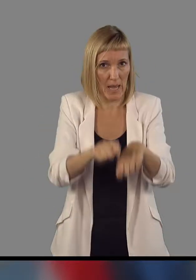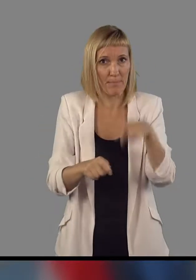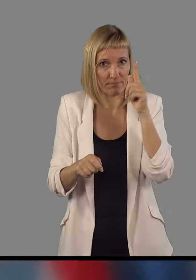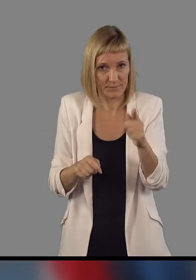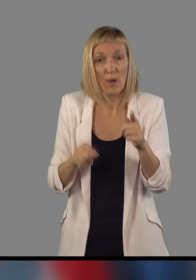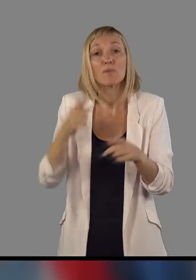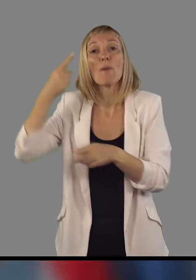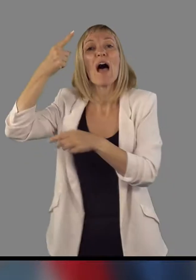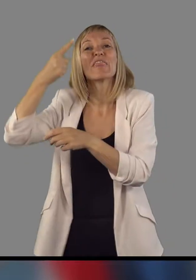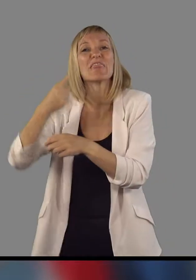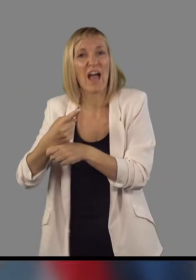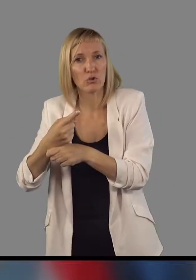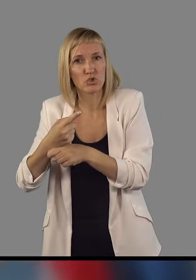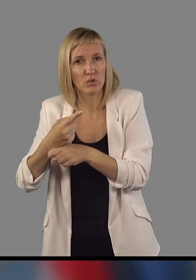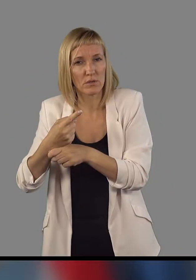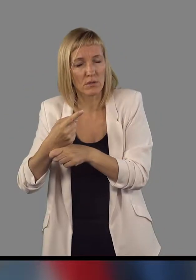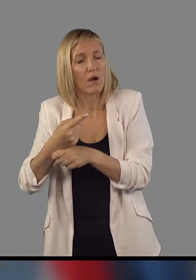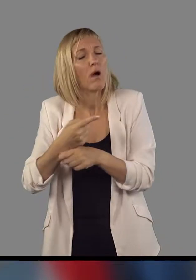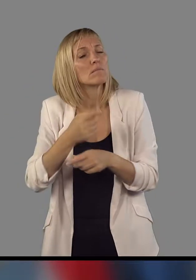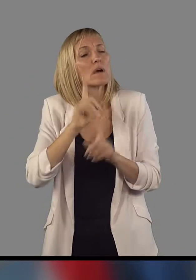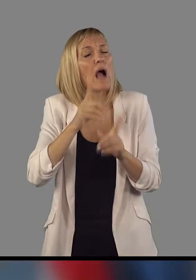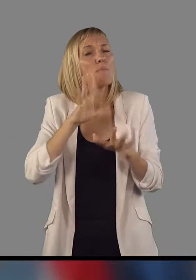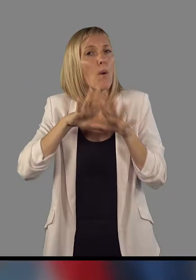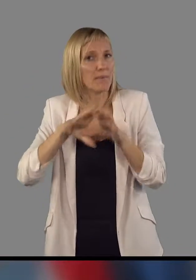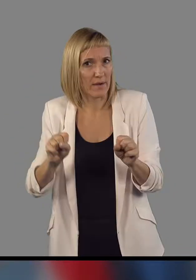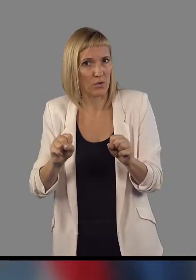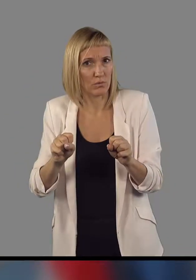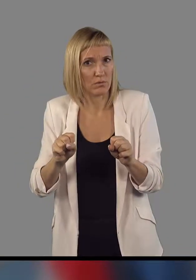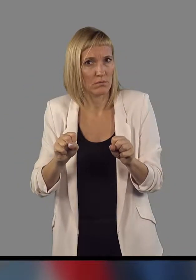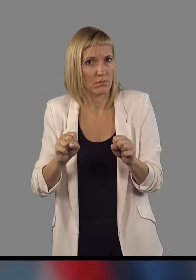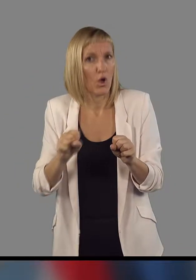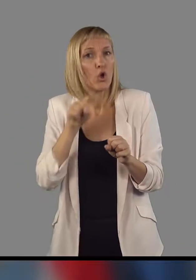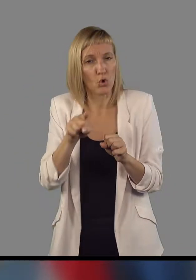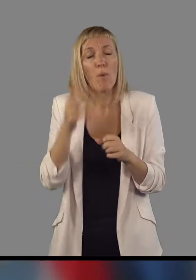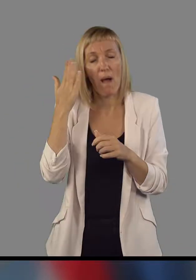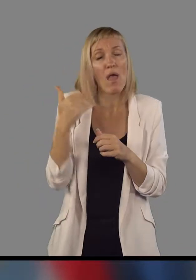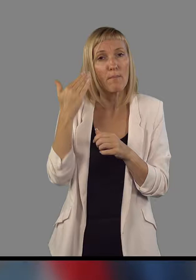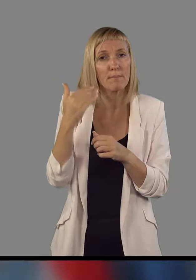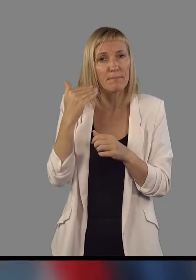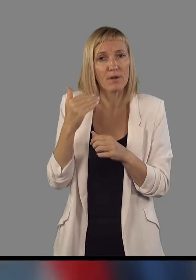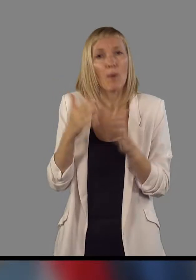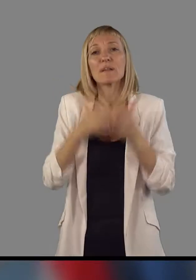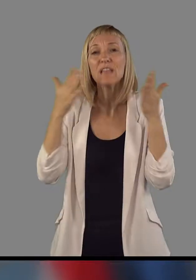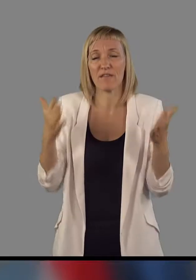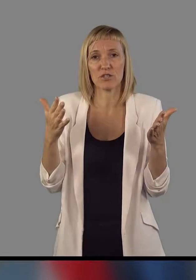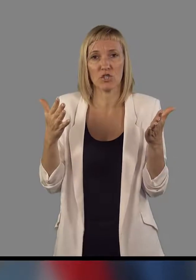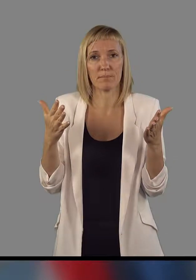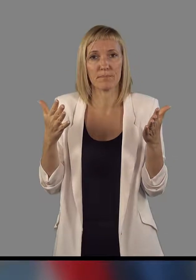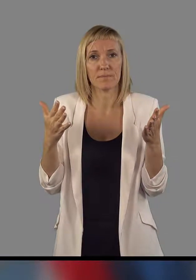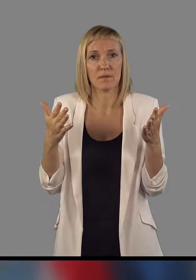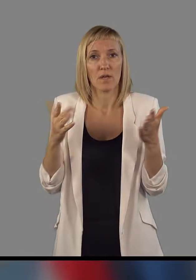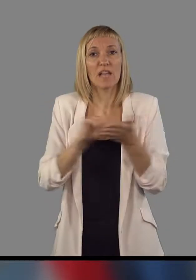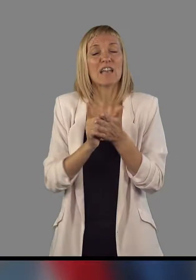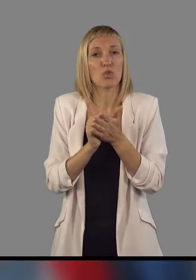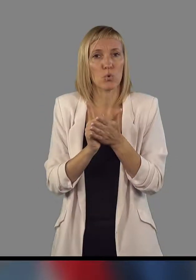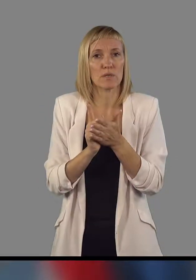nekaj odloči in se mora naročnik na podlagi tega odločiti, kaj bo storil. In to pa smo imeli pri